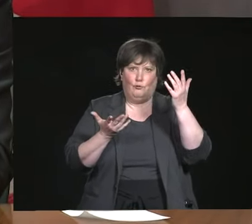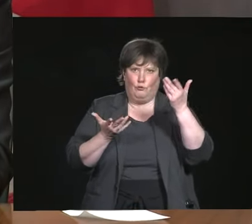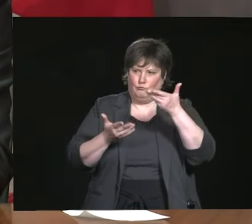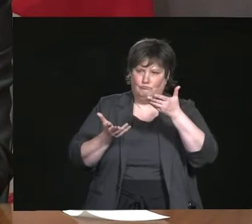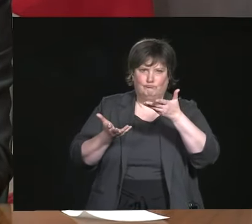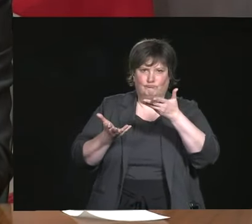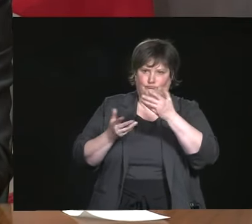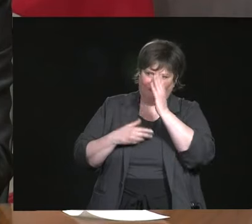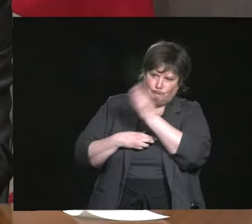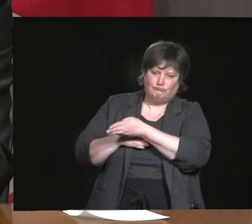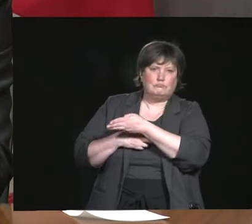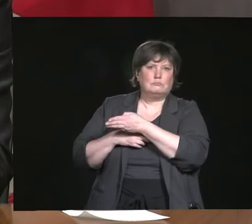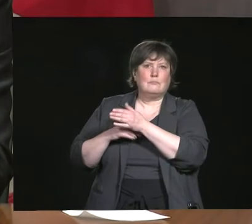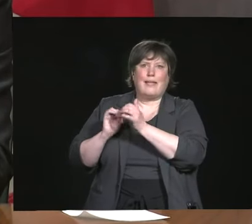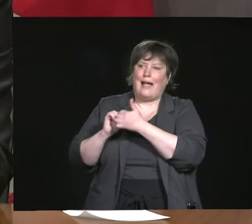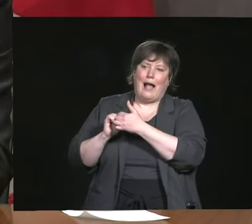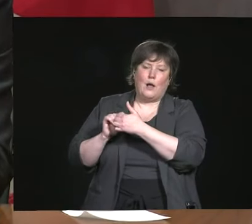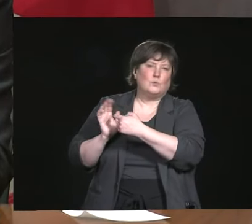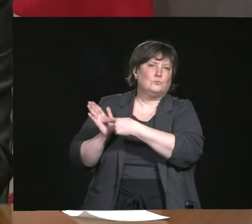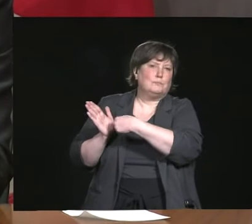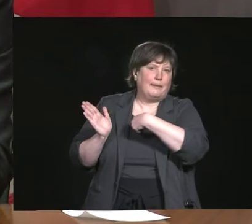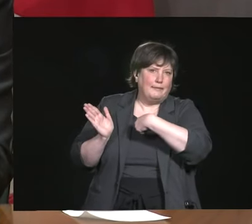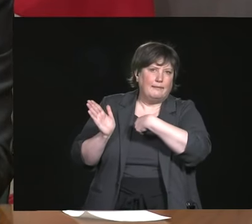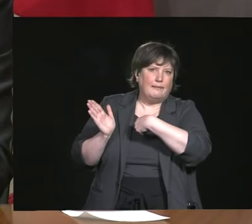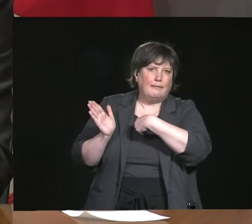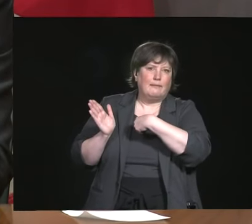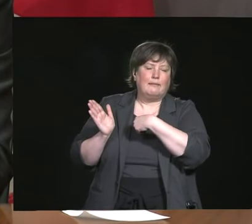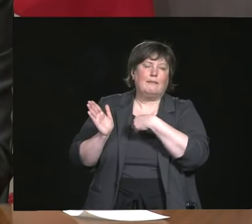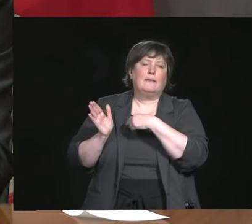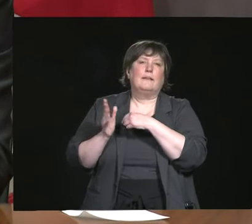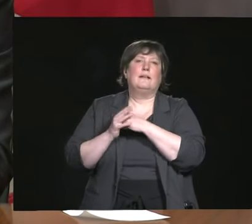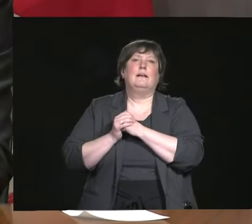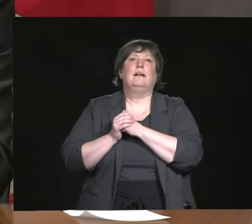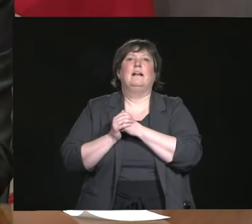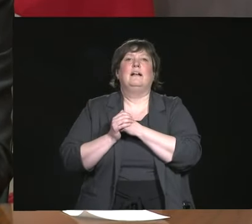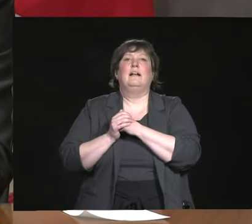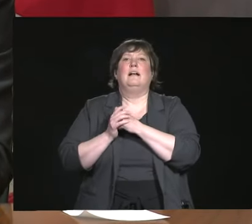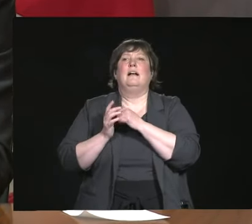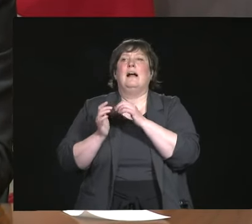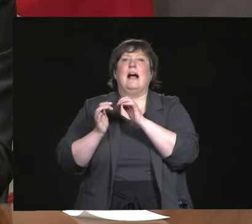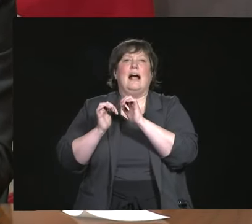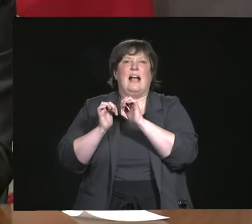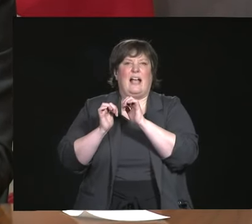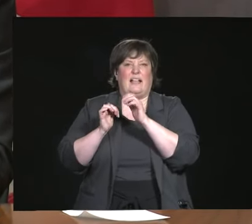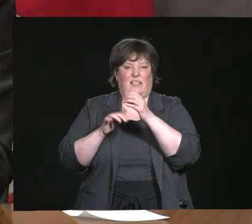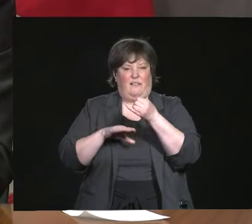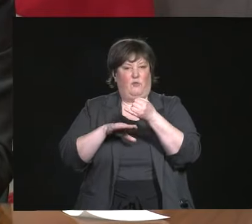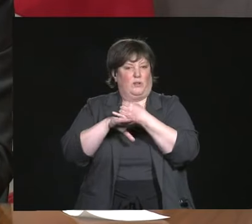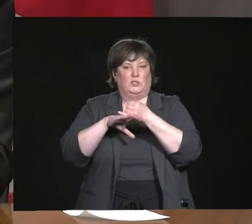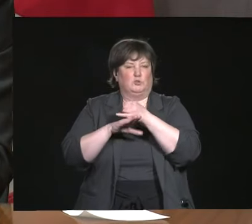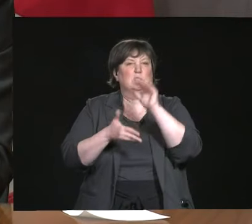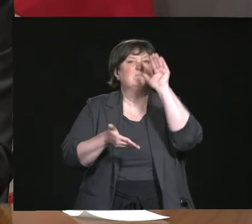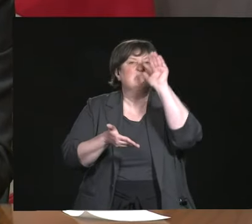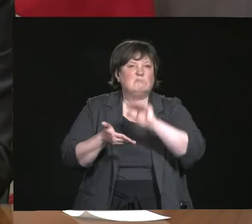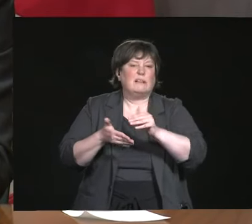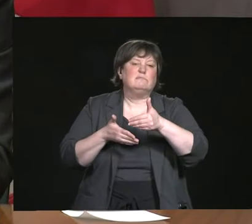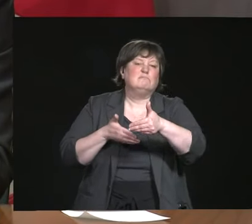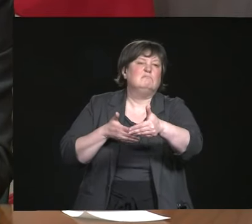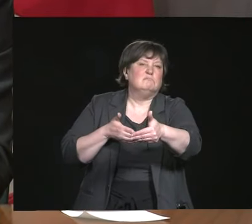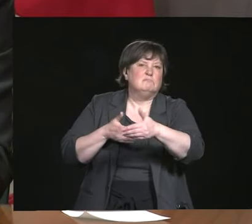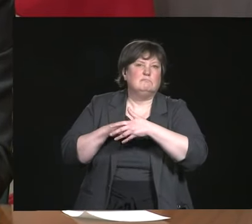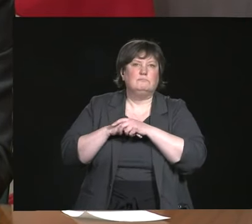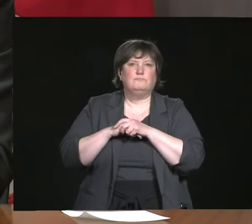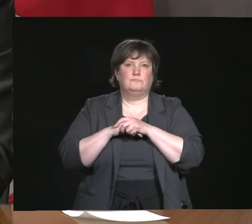des intérêts plus faibles au cours des prochaines semaines et des prochains mois. Donc, on a entendu ce message des banques et du mouvement Desjardins et